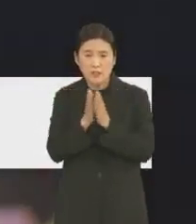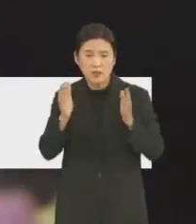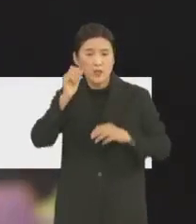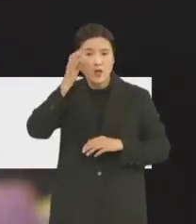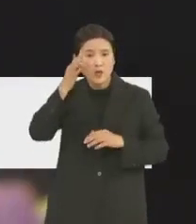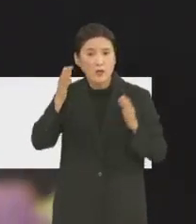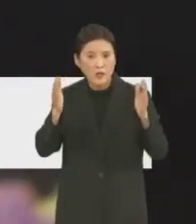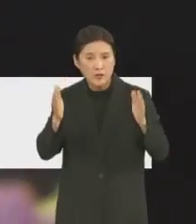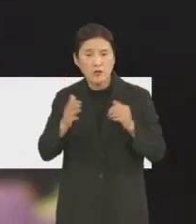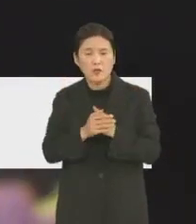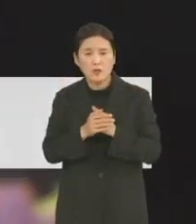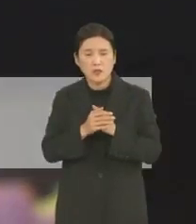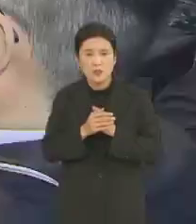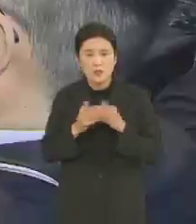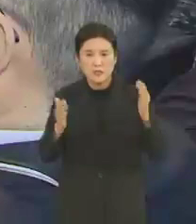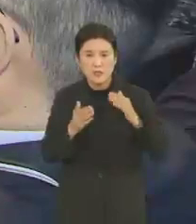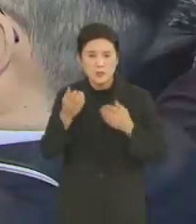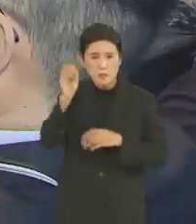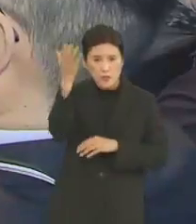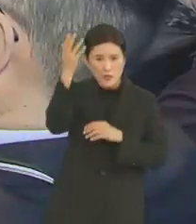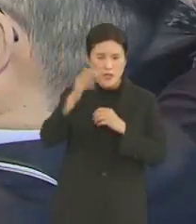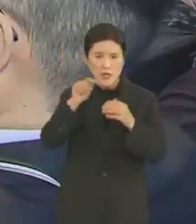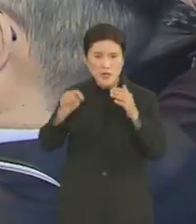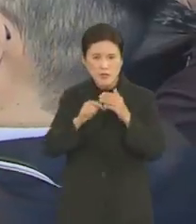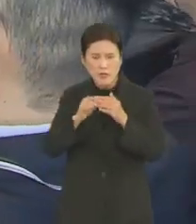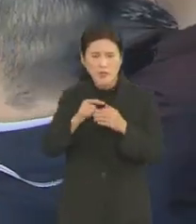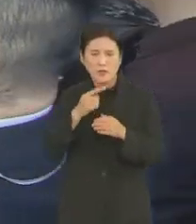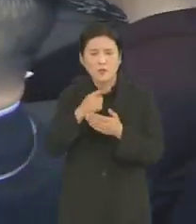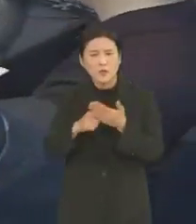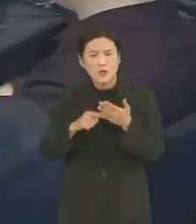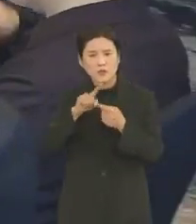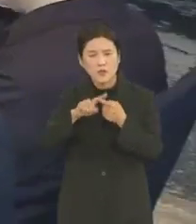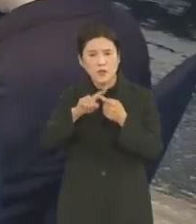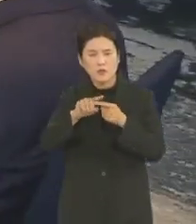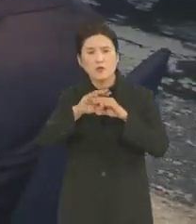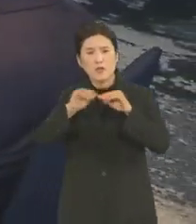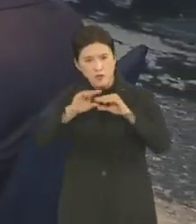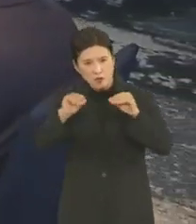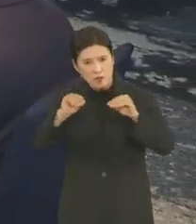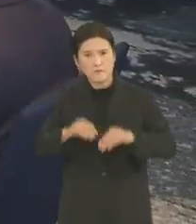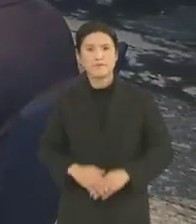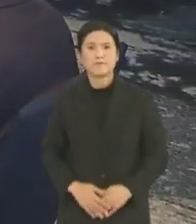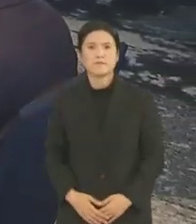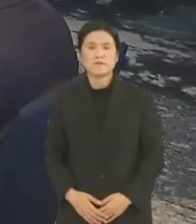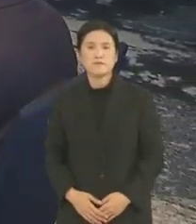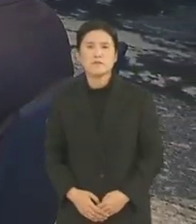10달만으로 학생들의 반발된 학내 구성원의 우려를 불식시키기로 했습니다